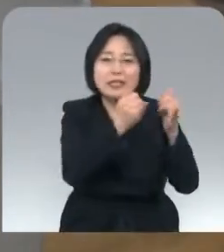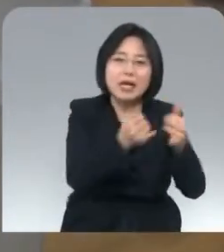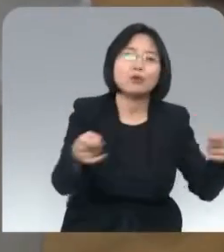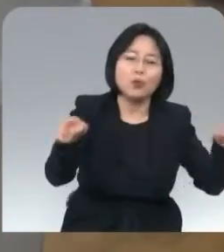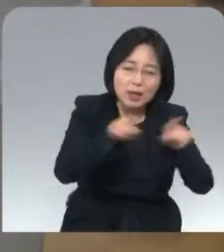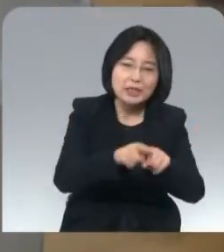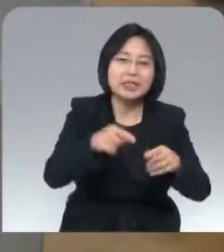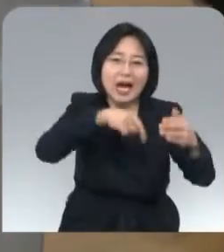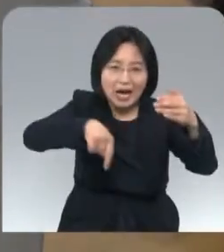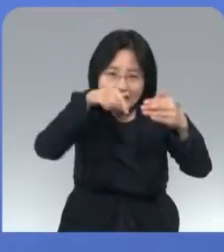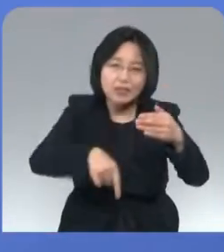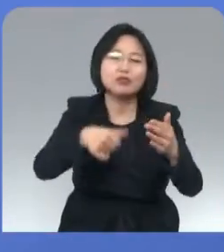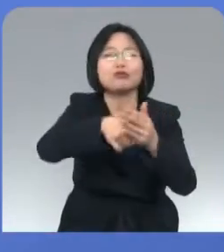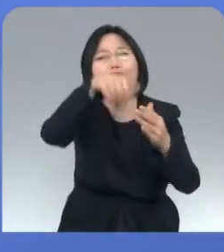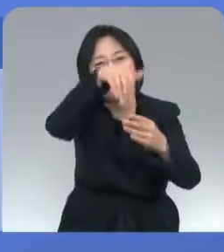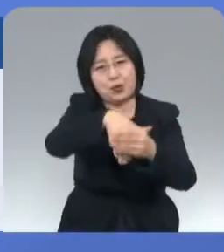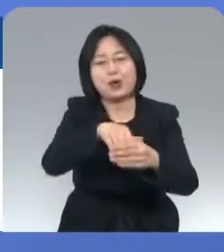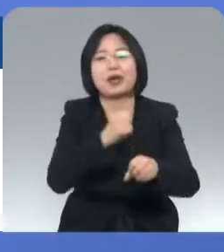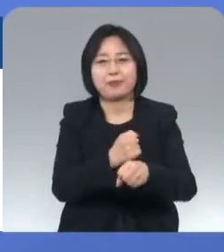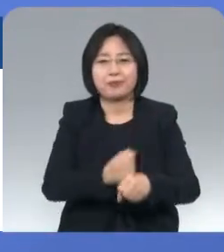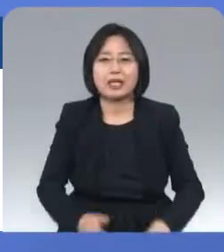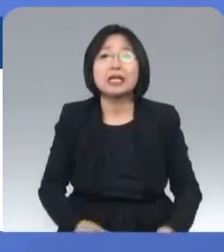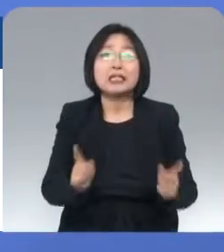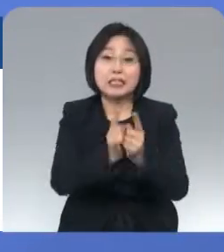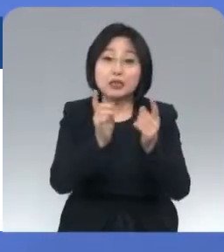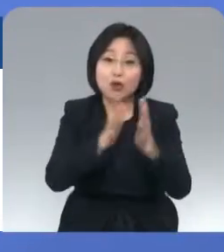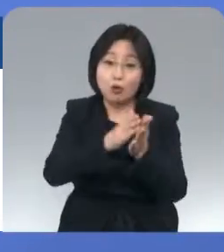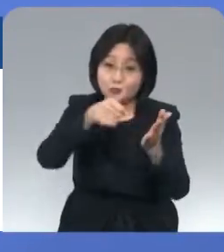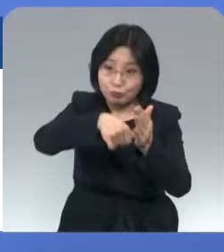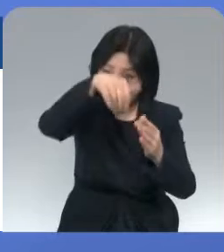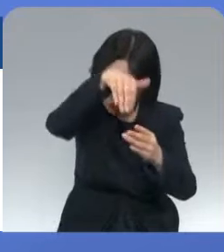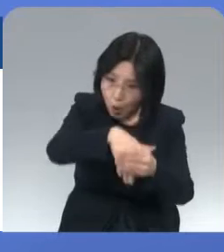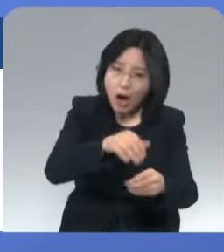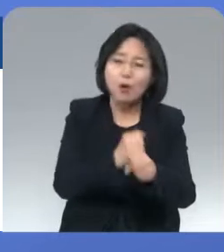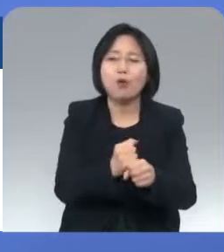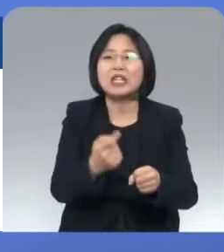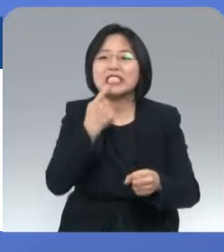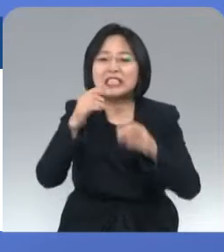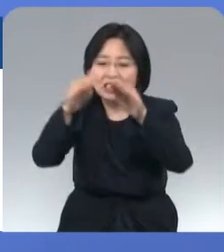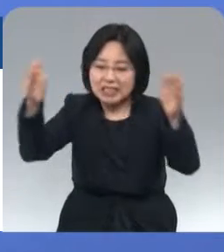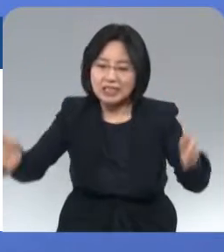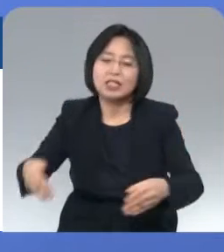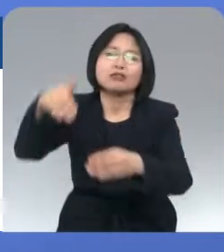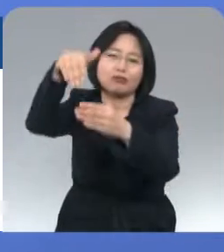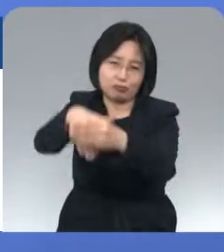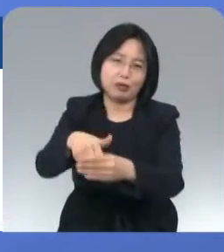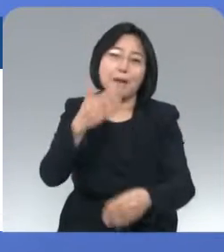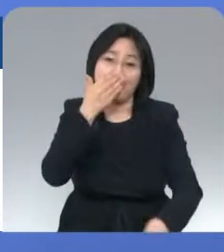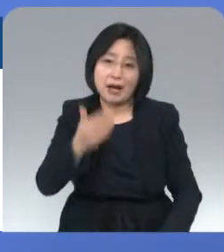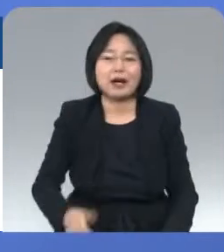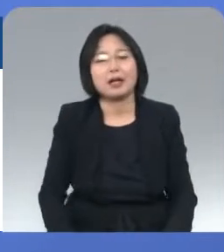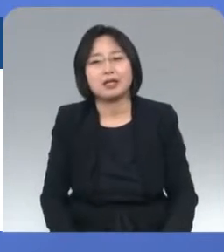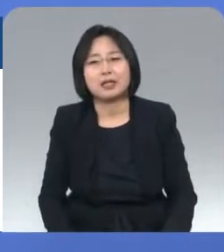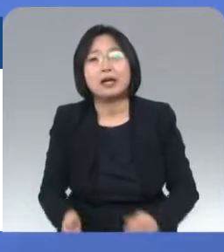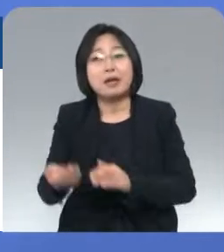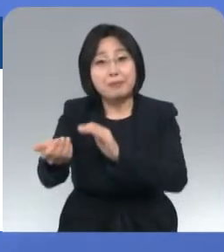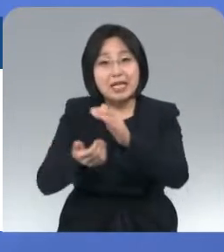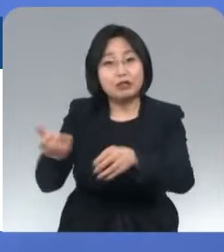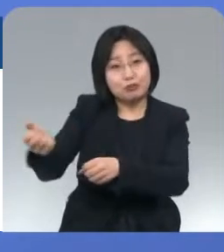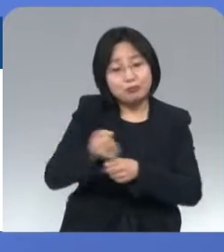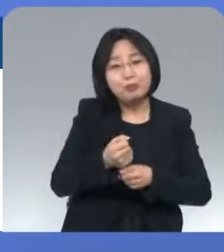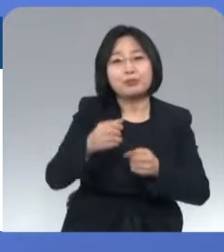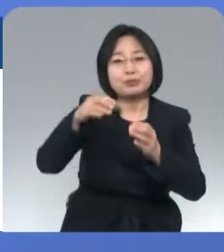투표를 마치도록 했습니다. 직접 기표를 하고 직접 투표함에 투표지를 투입하게 됩니다.